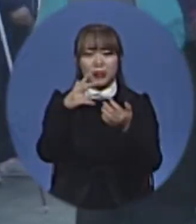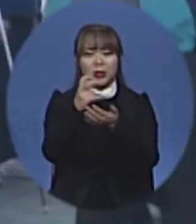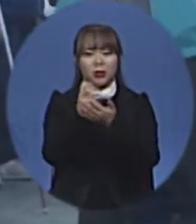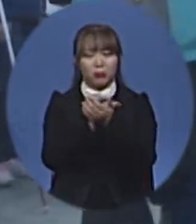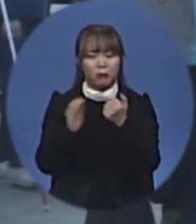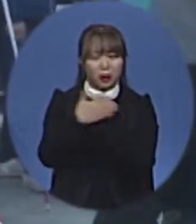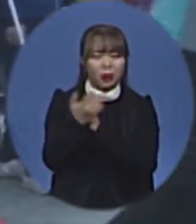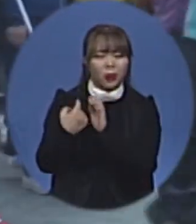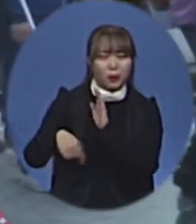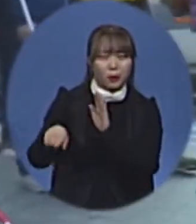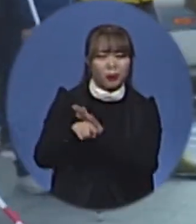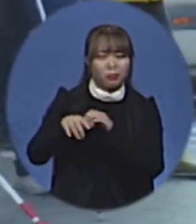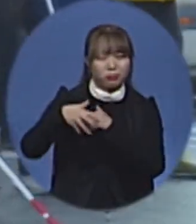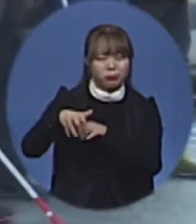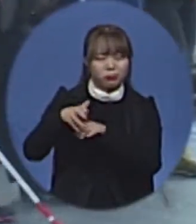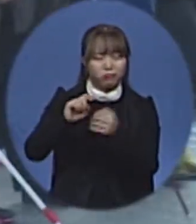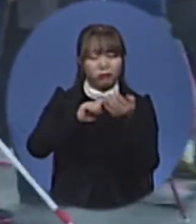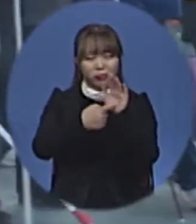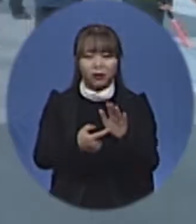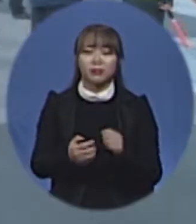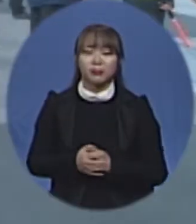위한 선전전을 펼쳤습니다.